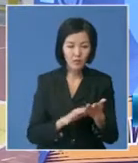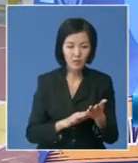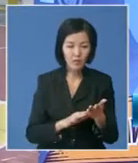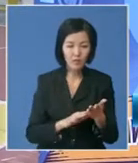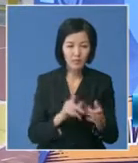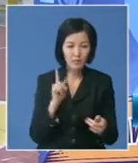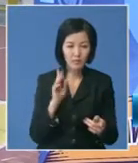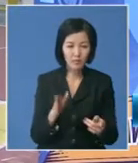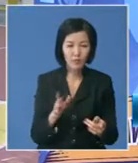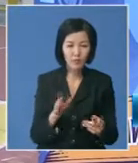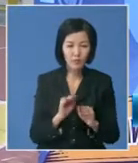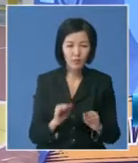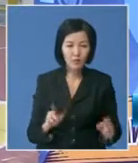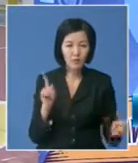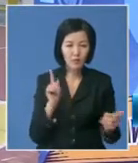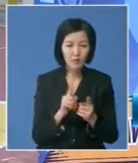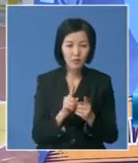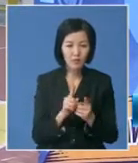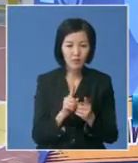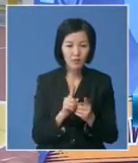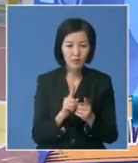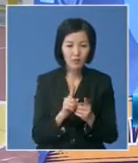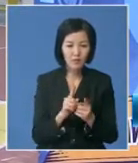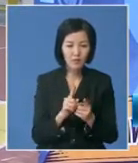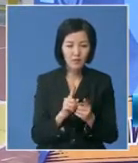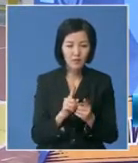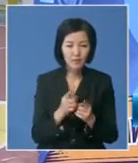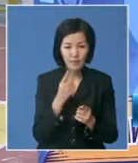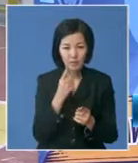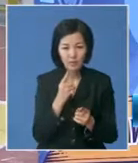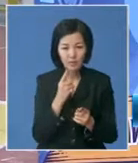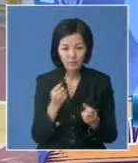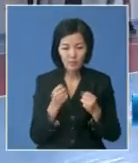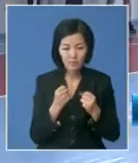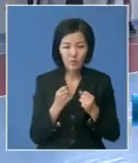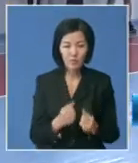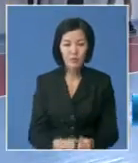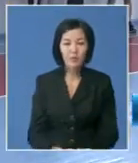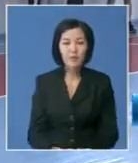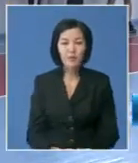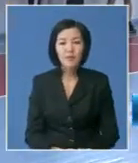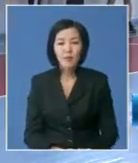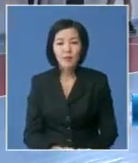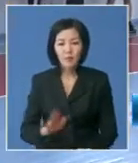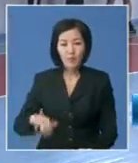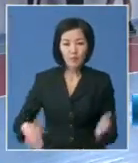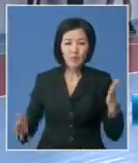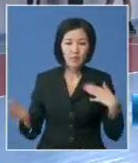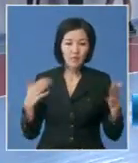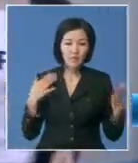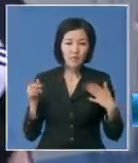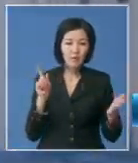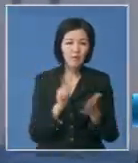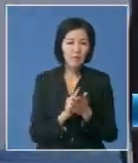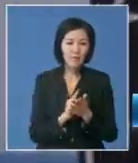будет повторяться для того чтобы дети всё ближе-ближе белик спорта после разминки никаких обязательных